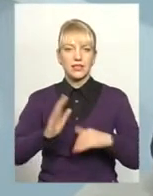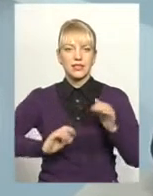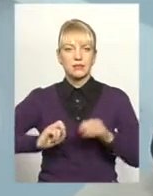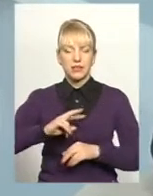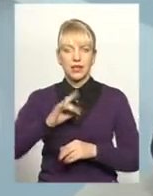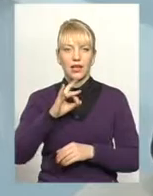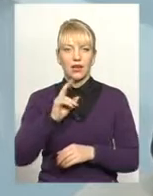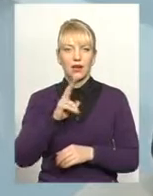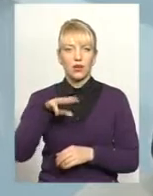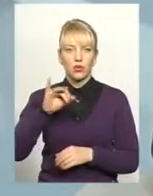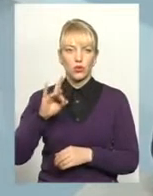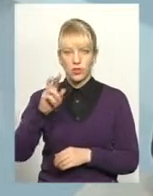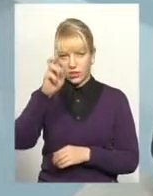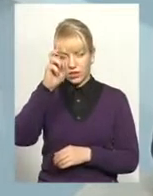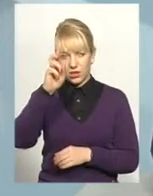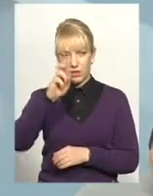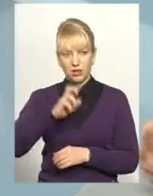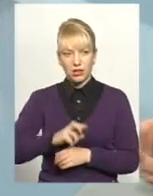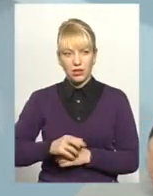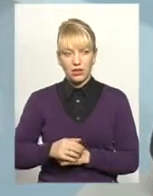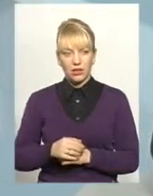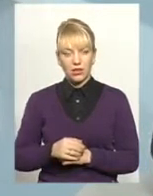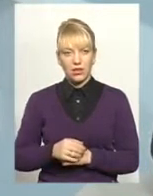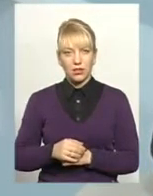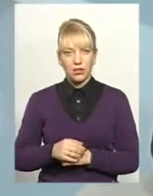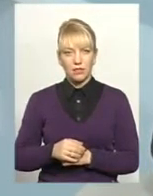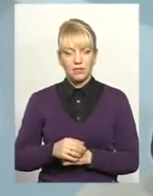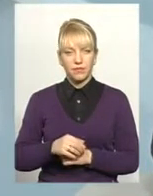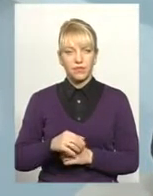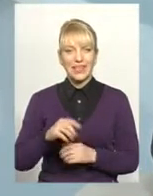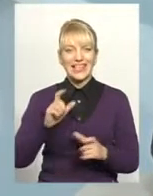ректор Дверіжанського інституту